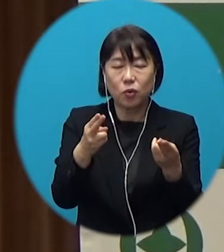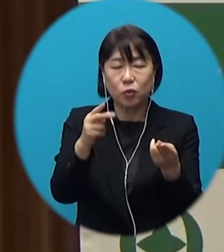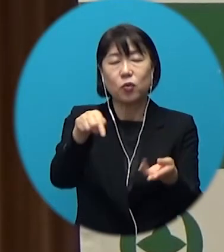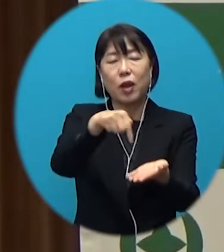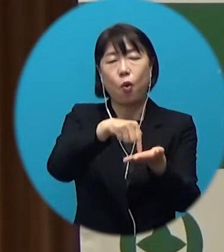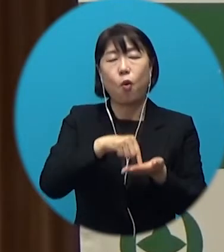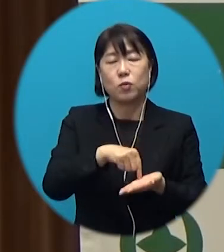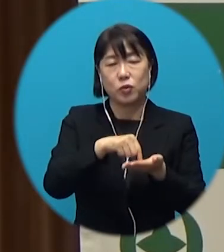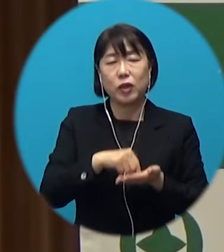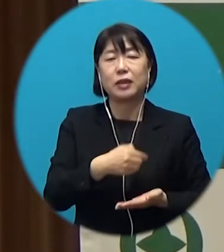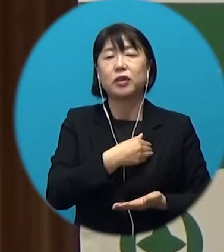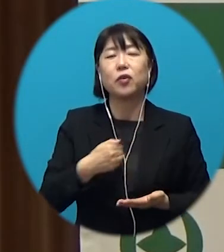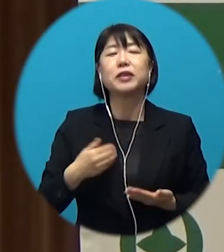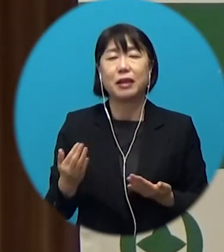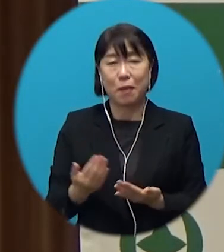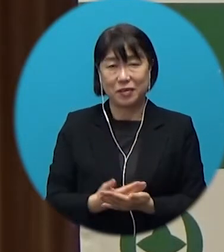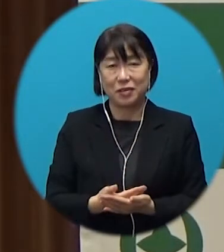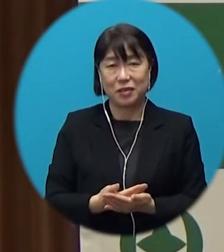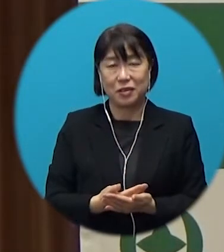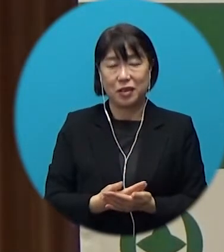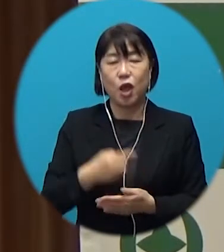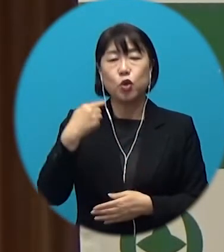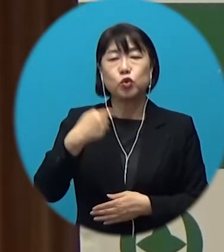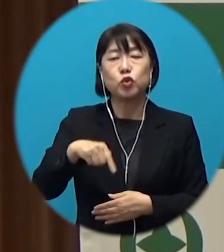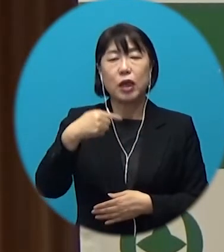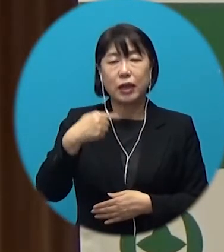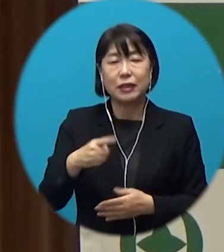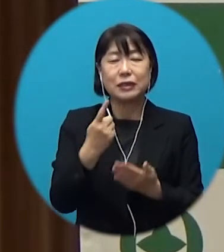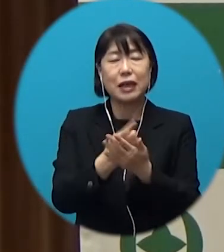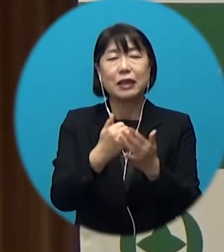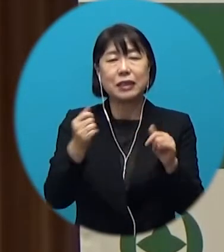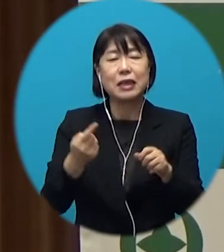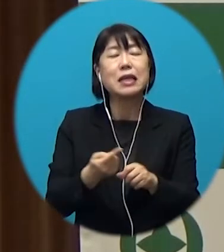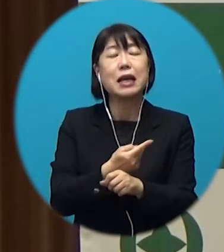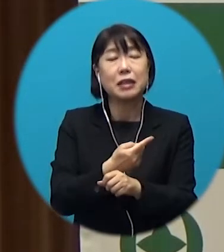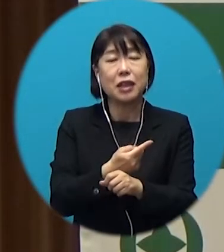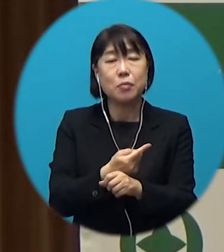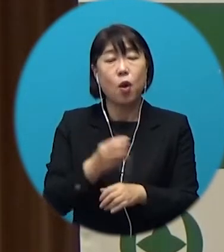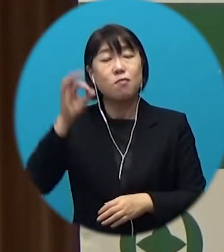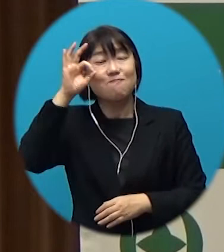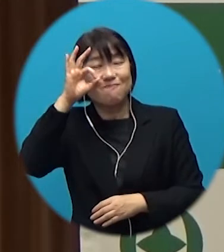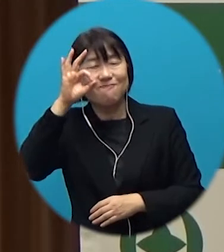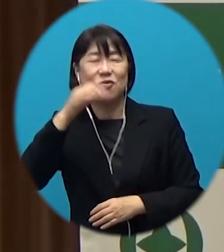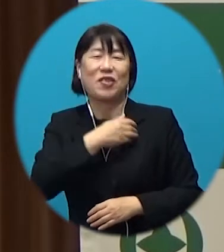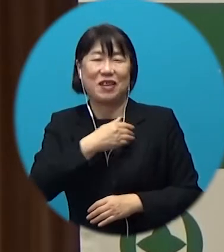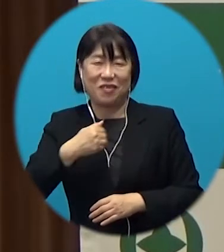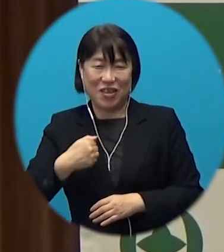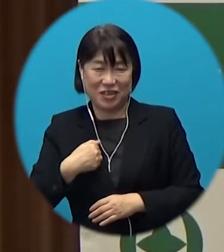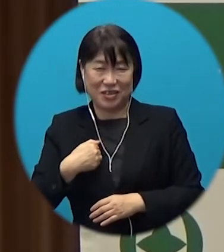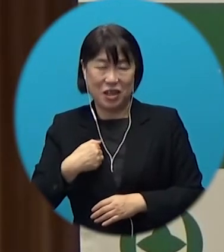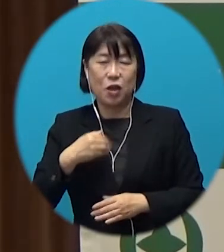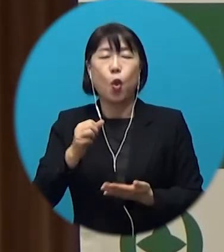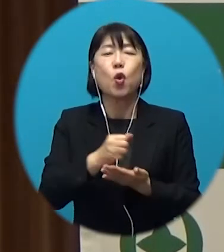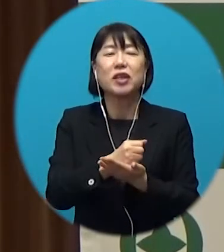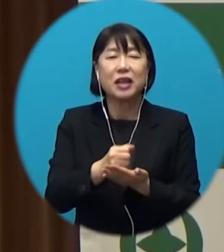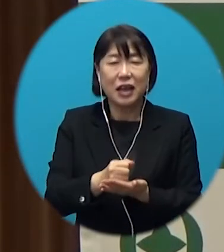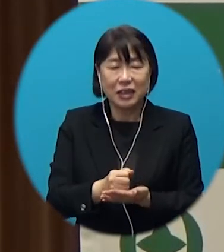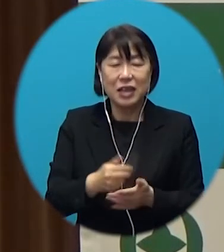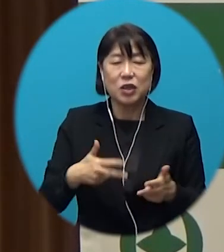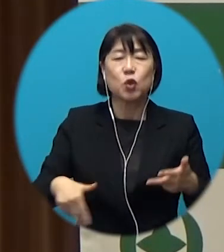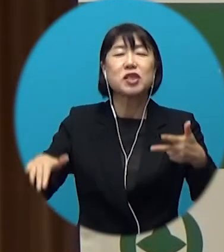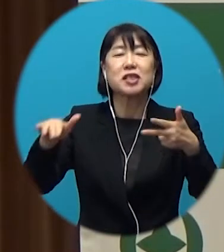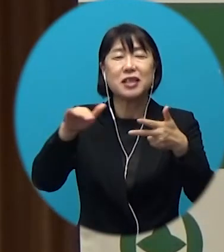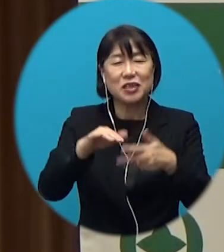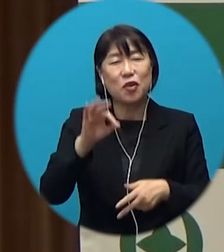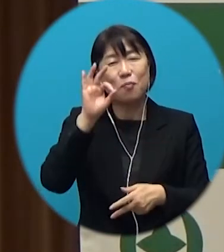たします。スクールの参加者以外の方でもですね、観覧はいただけますので、この機会に施設をぜひご覧いただ